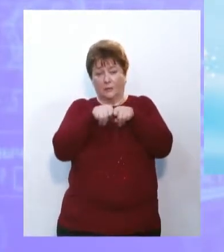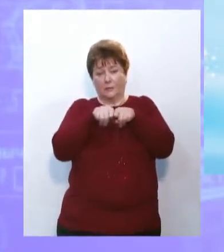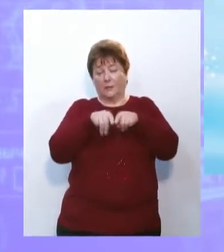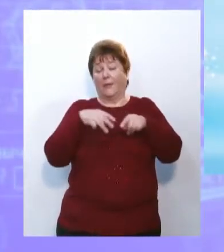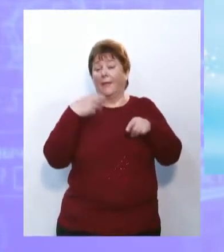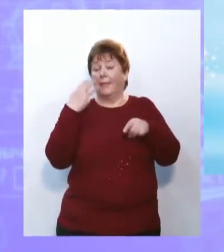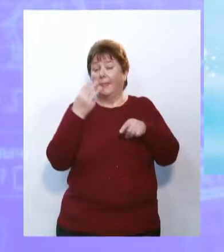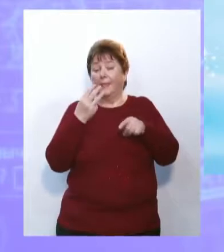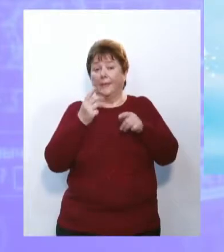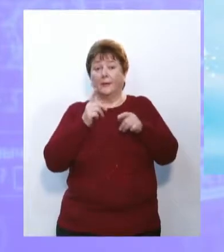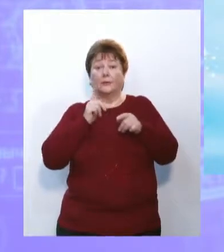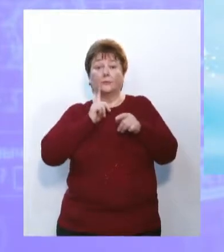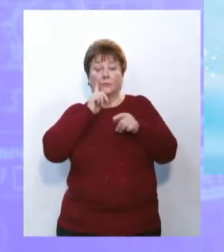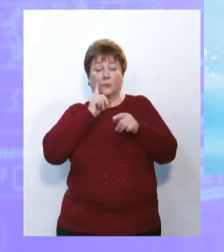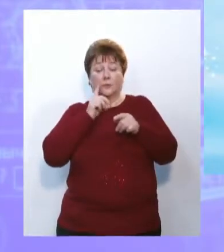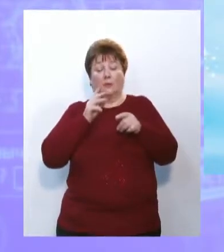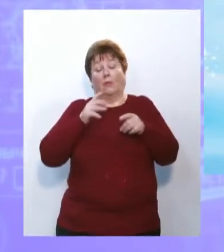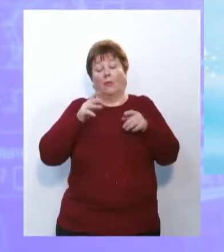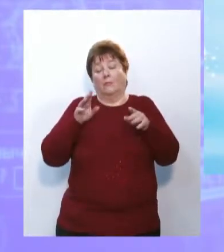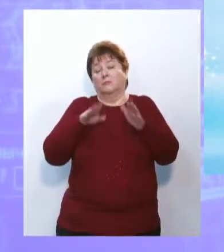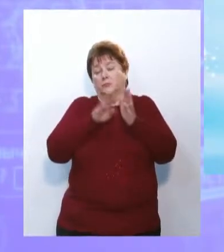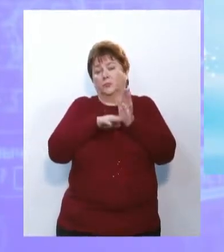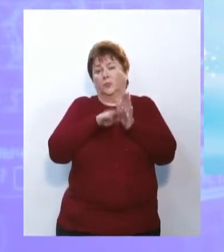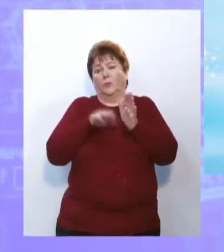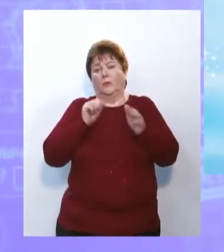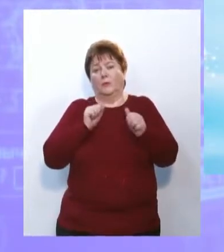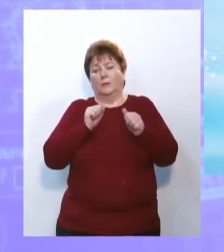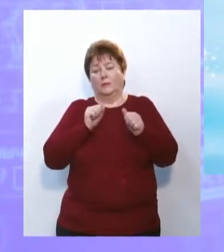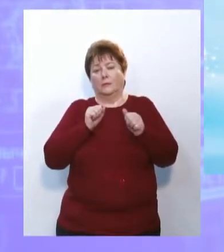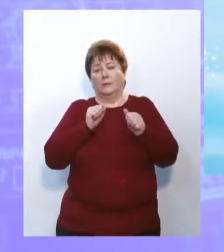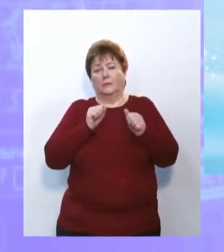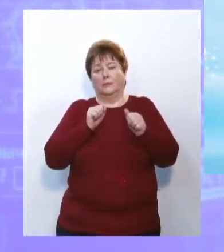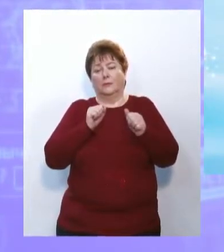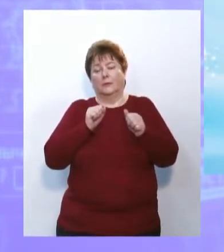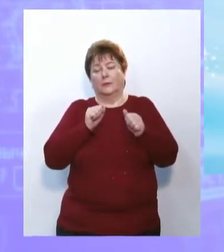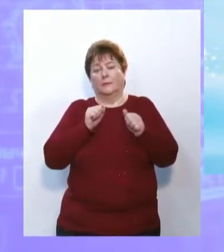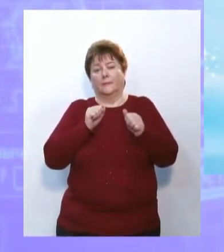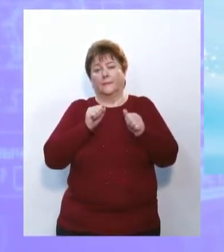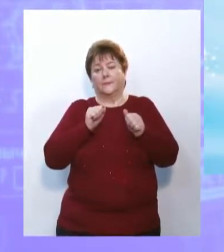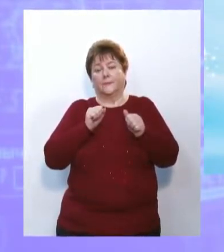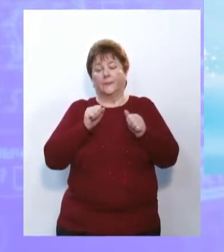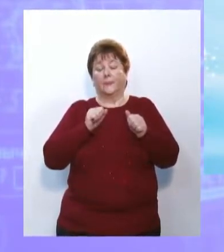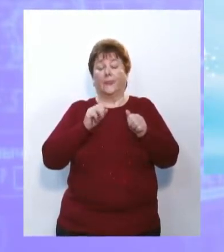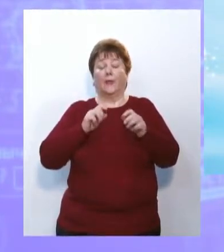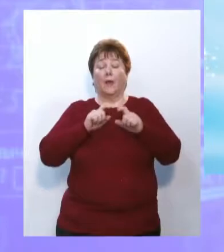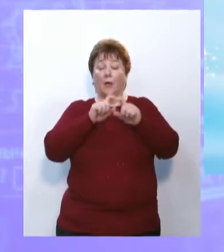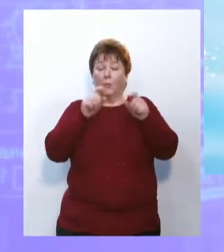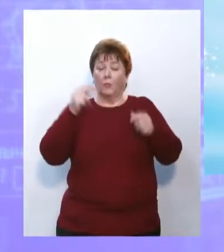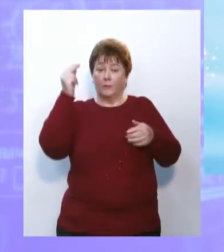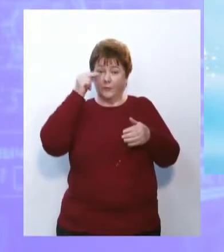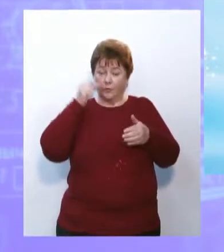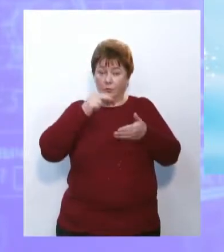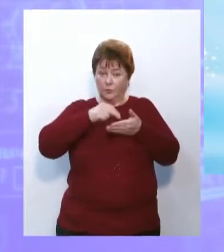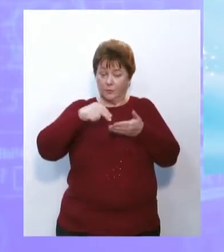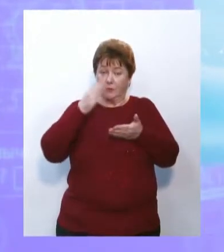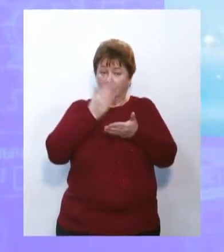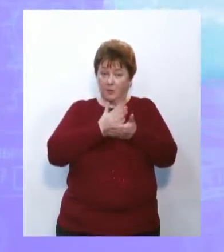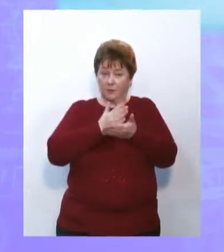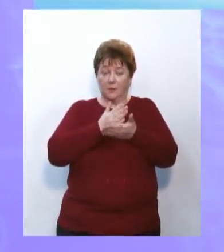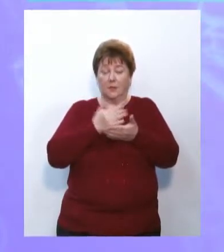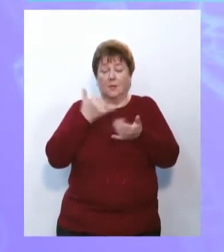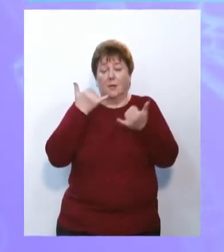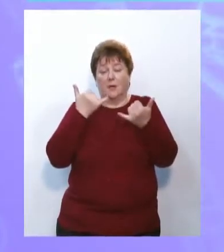Три зубца всего. Ну что же? Итак, буквы мы научились писать.